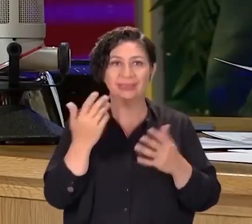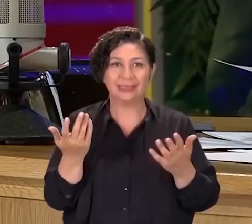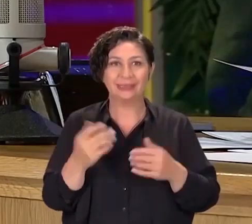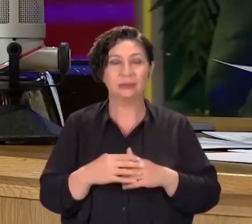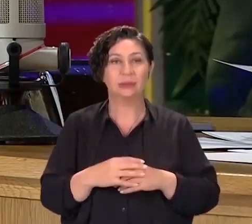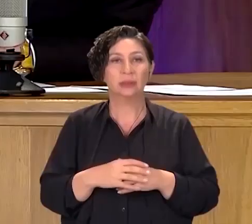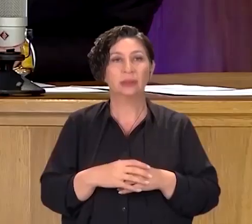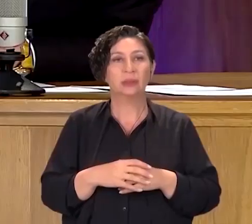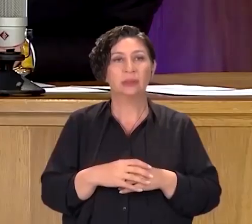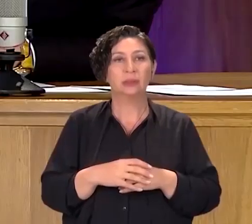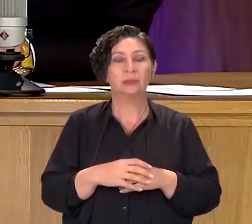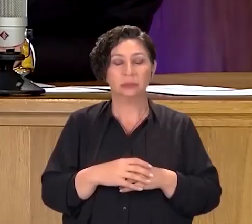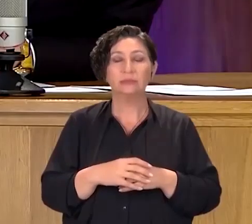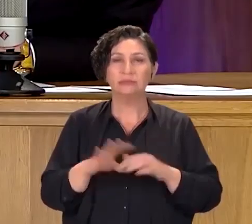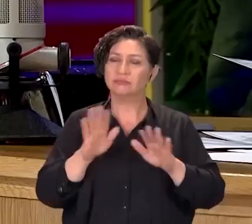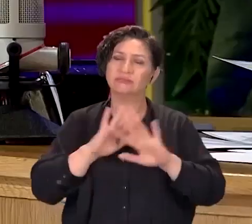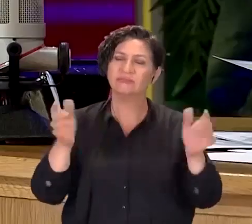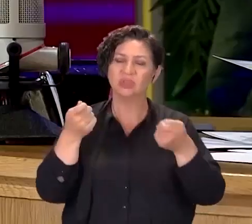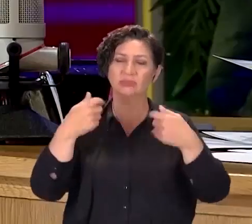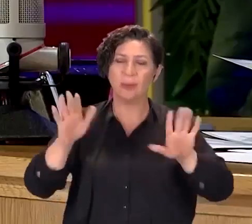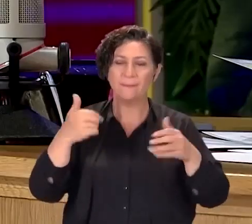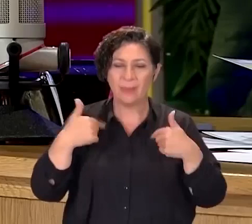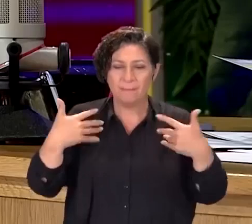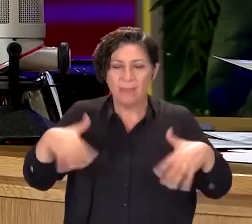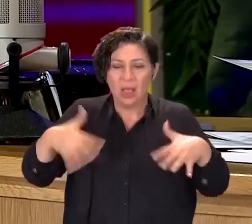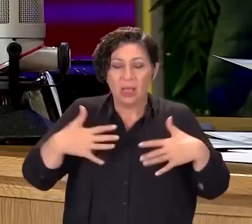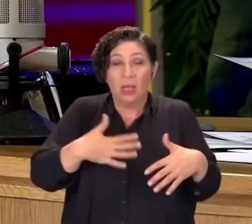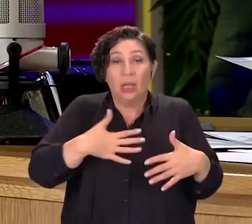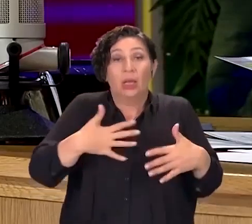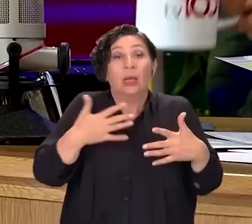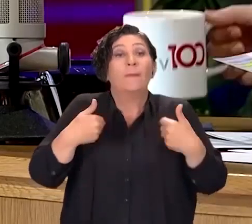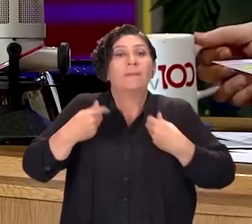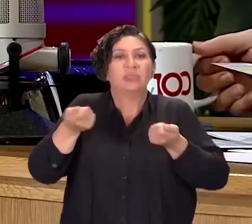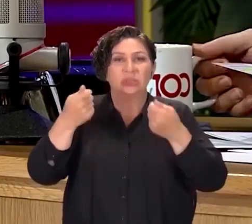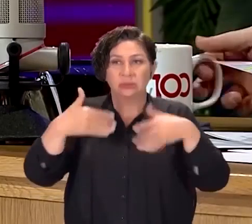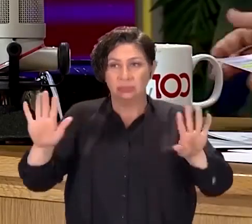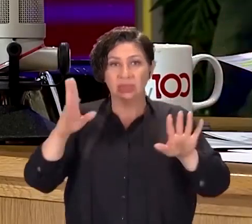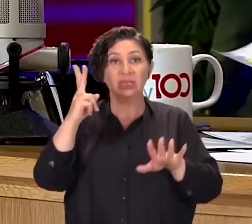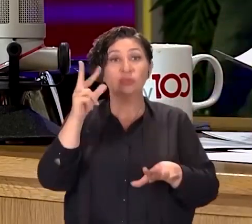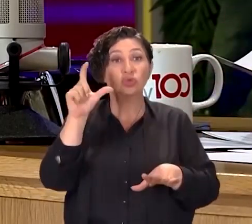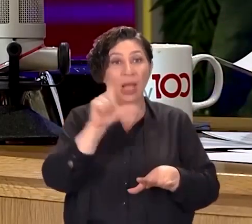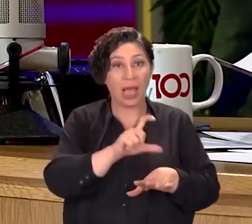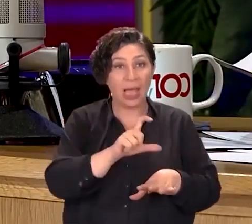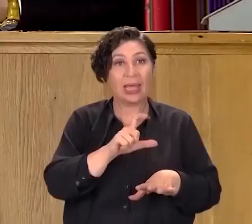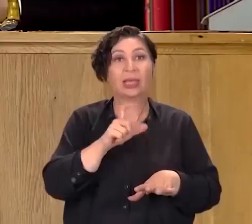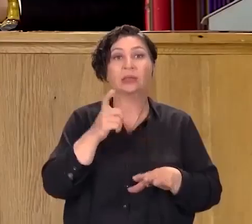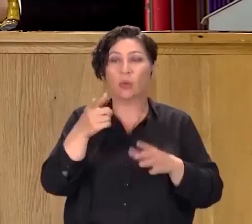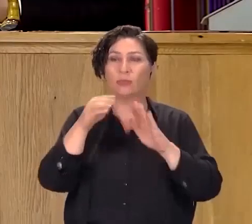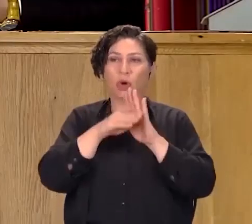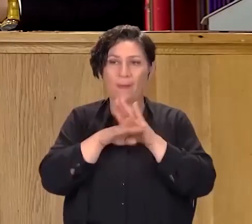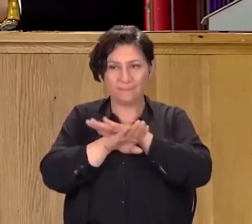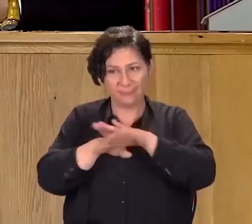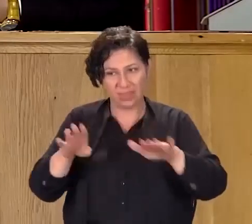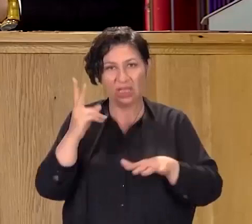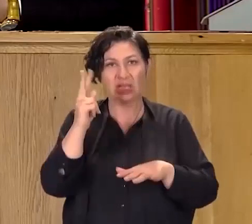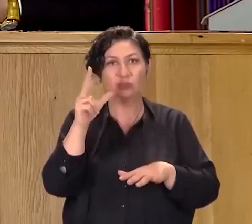tabii. Hmm. Ve gittim dedim benim panik atam var dedim. Bıraktım 2,5 ay. Zaten bitti